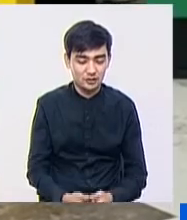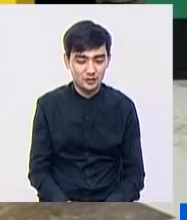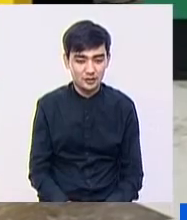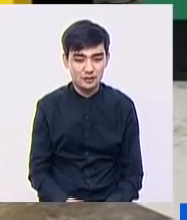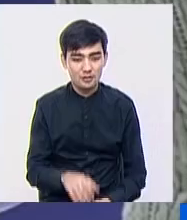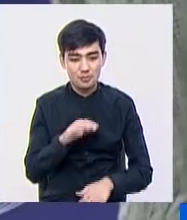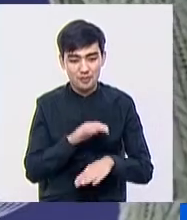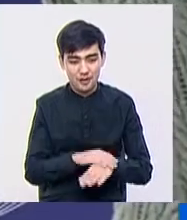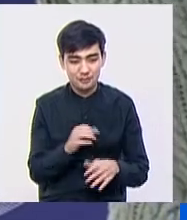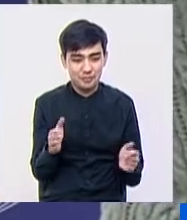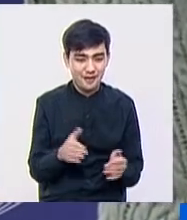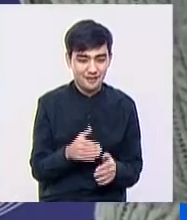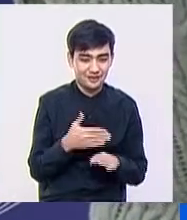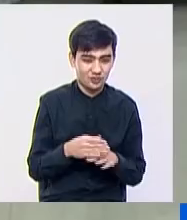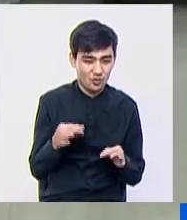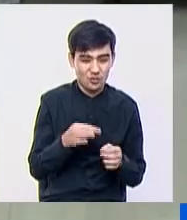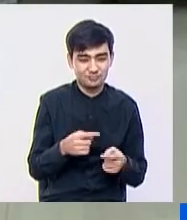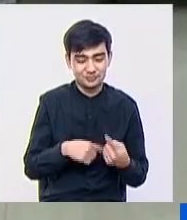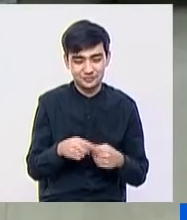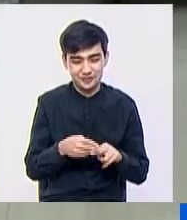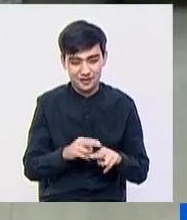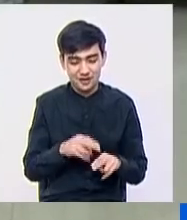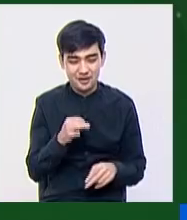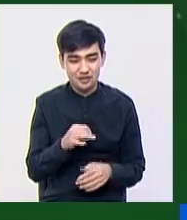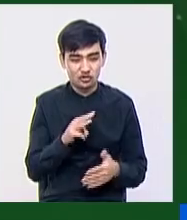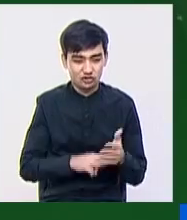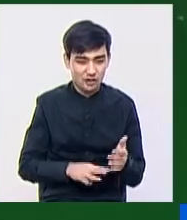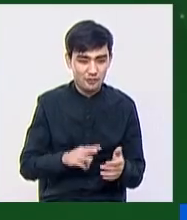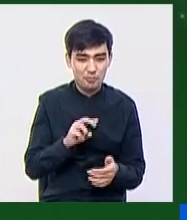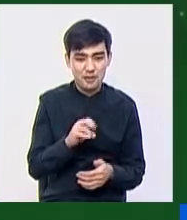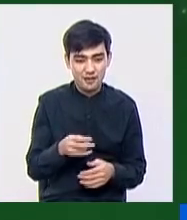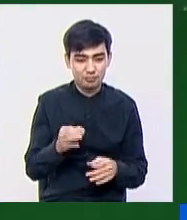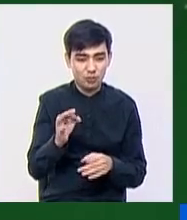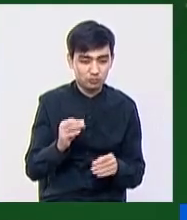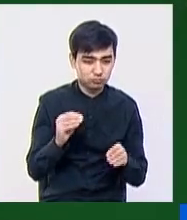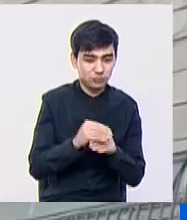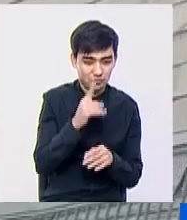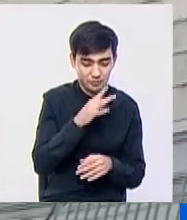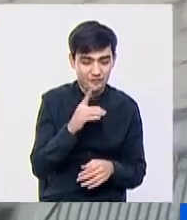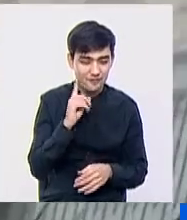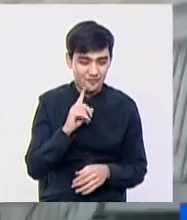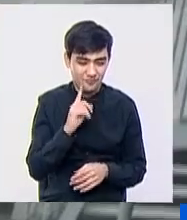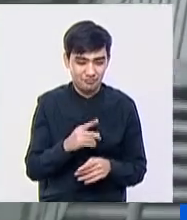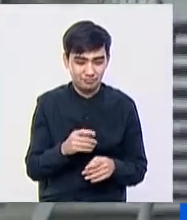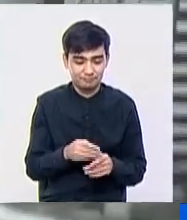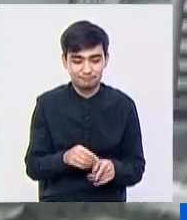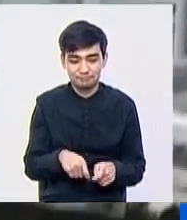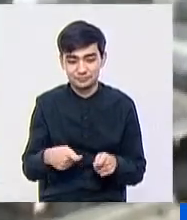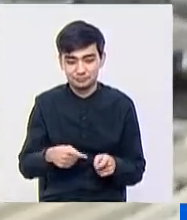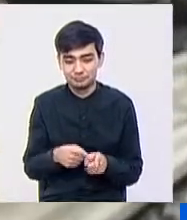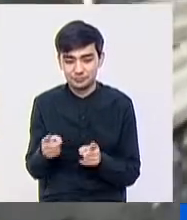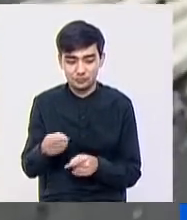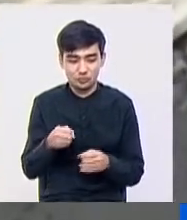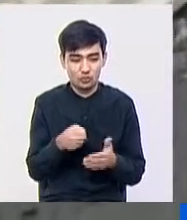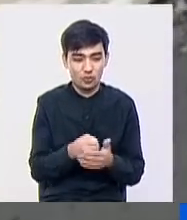Банки и микрофинансовые организации не будут начислять пеню и штрафы и предоставят отсрочку по выплатам на период действия режима ЧП, то есть